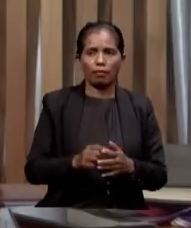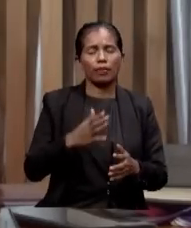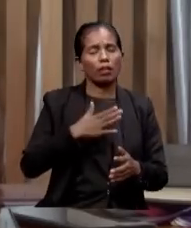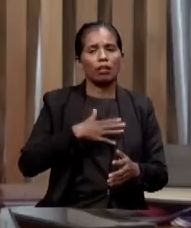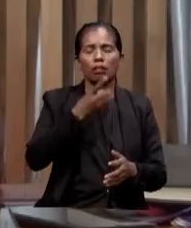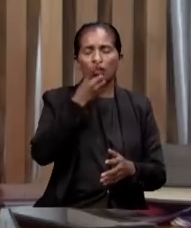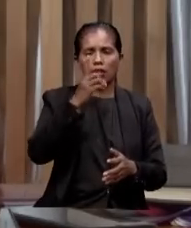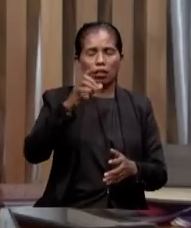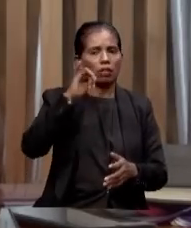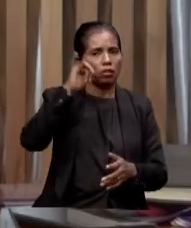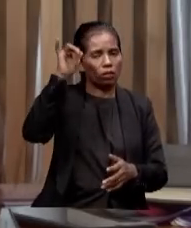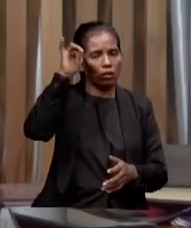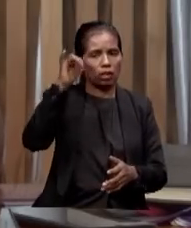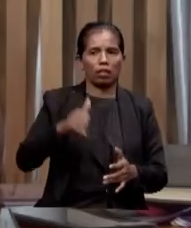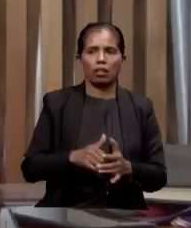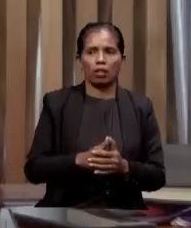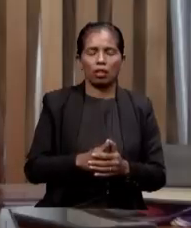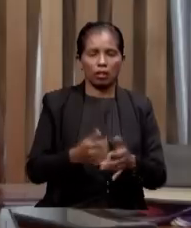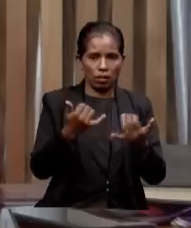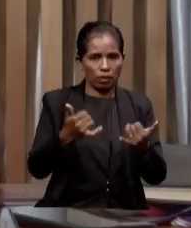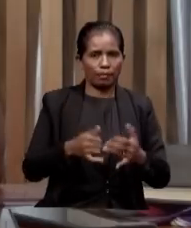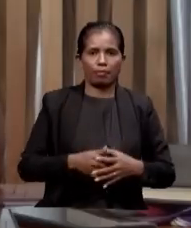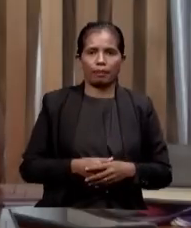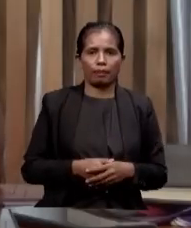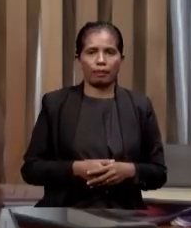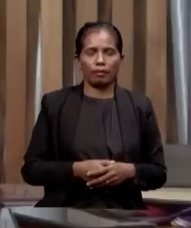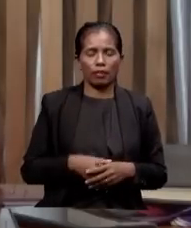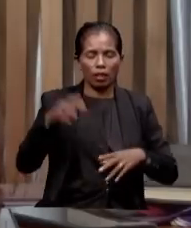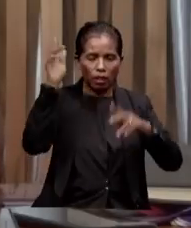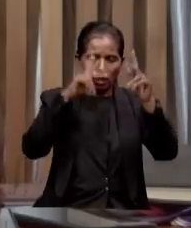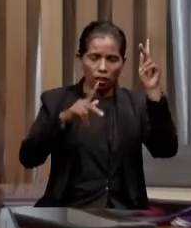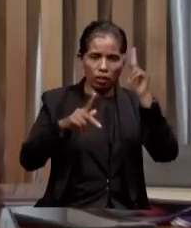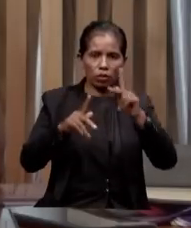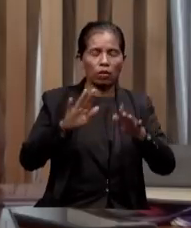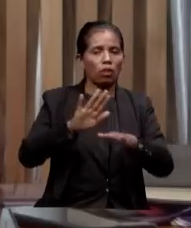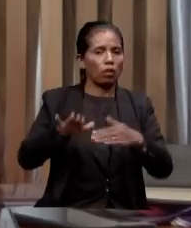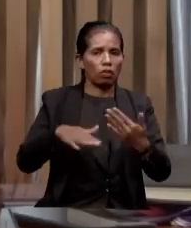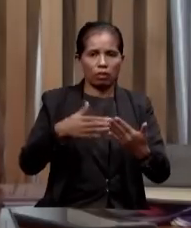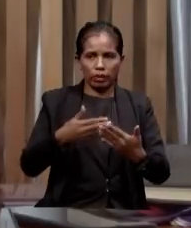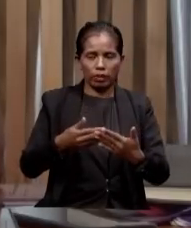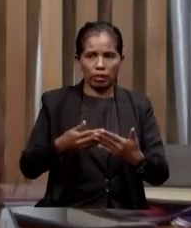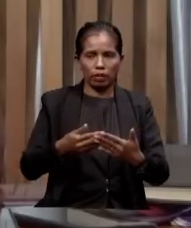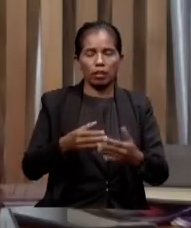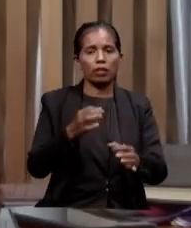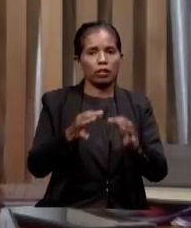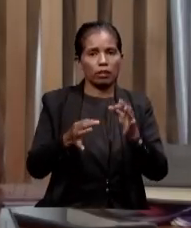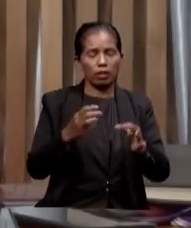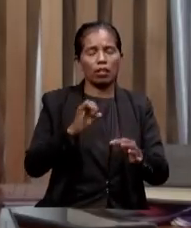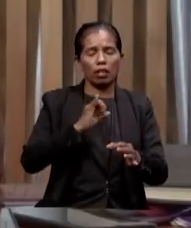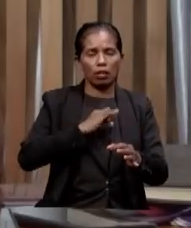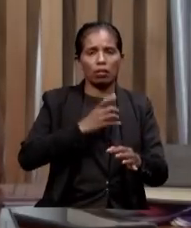deklara saungur se ligadu ho idane kazu en general soke ia haunia deklara saun